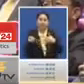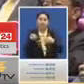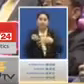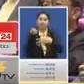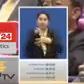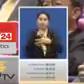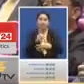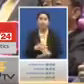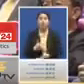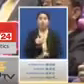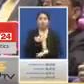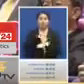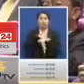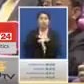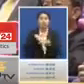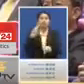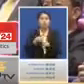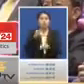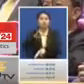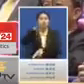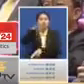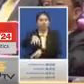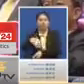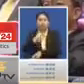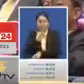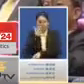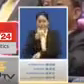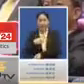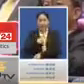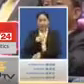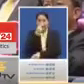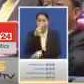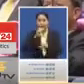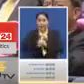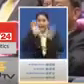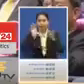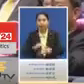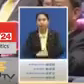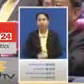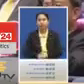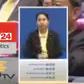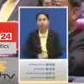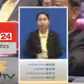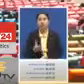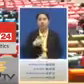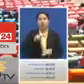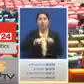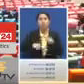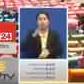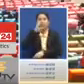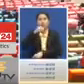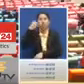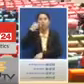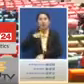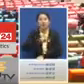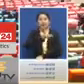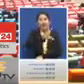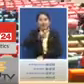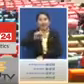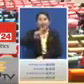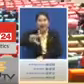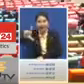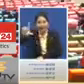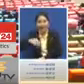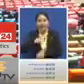เอาชื่อบริษัทมาจะได้เห็นกันจะเชียร์วนนท์เนี่ยเพื่อนพูดบ่อยแล้ว 300,000 ล้านปี57